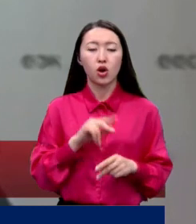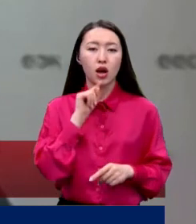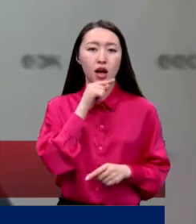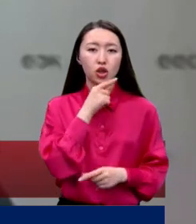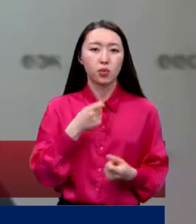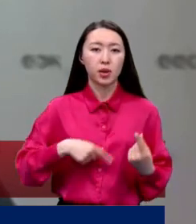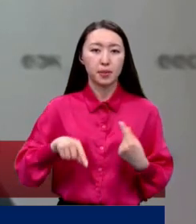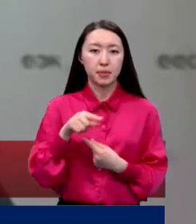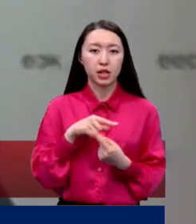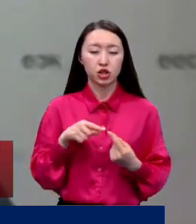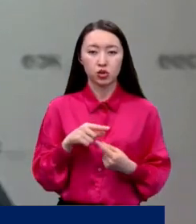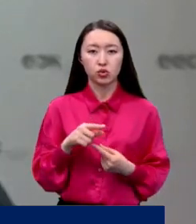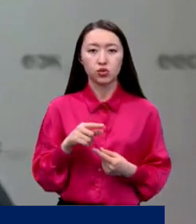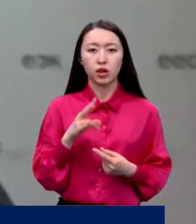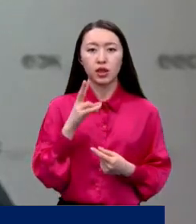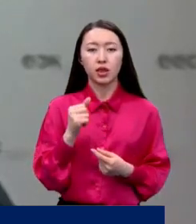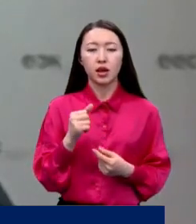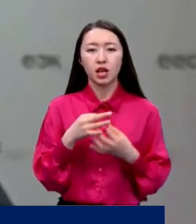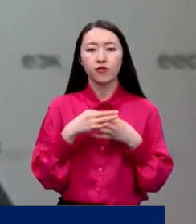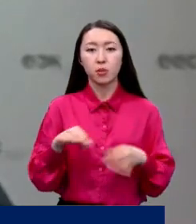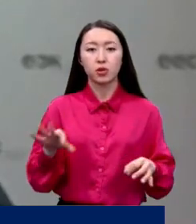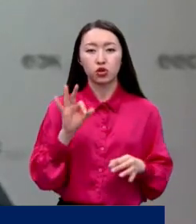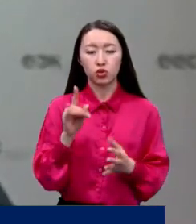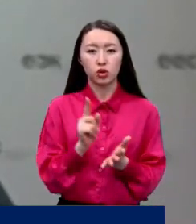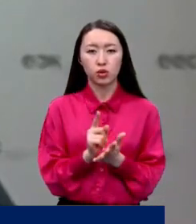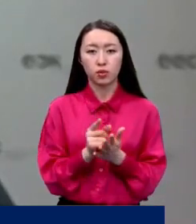бизнес на освобождение от пошлин,